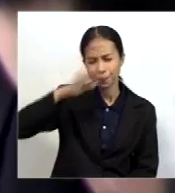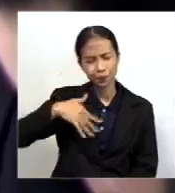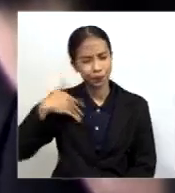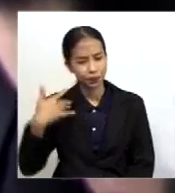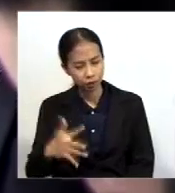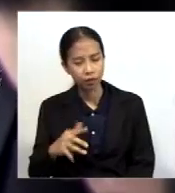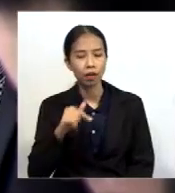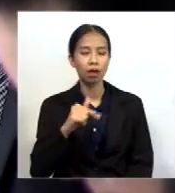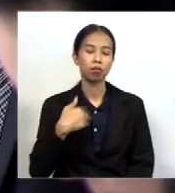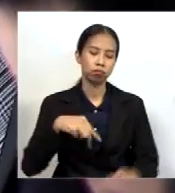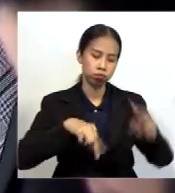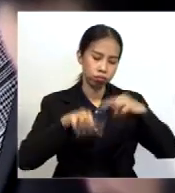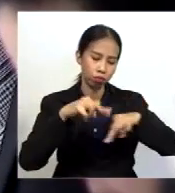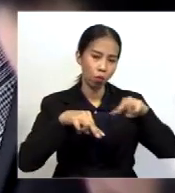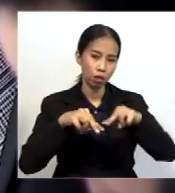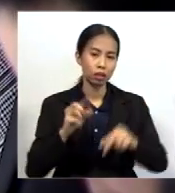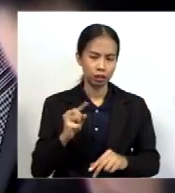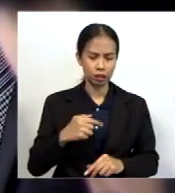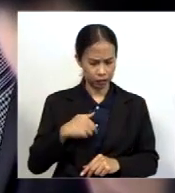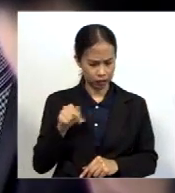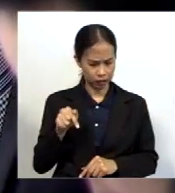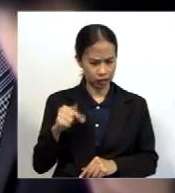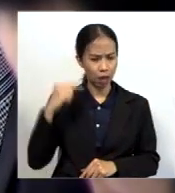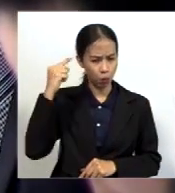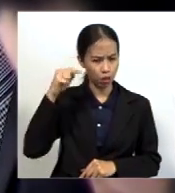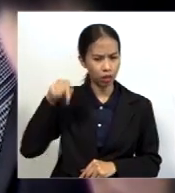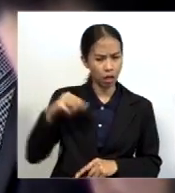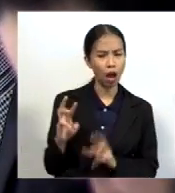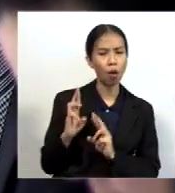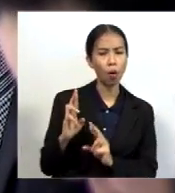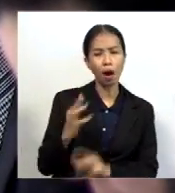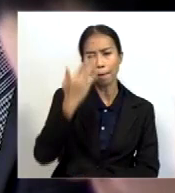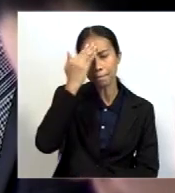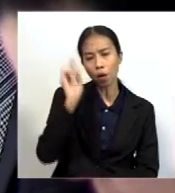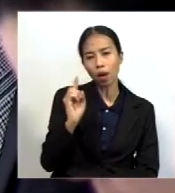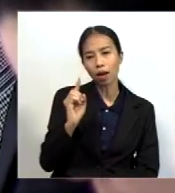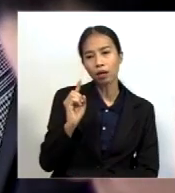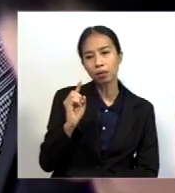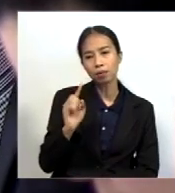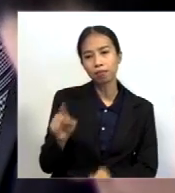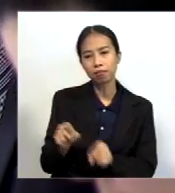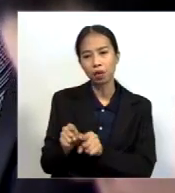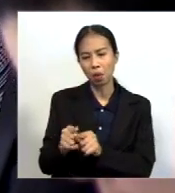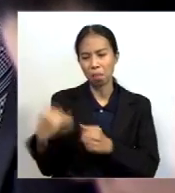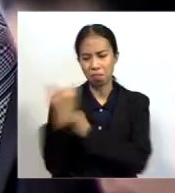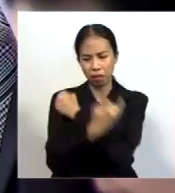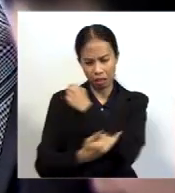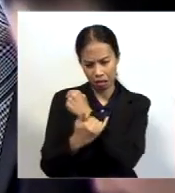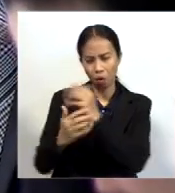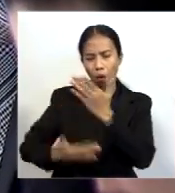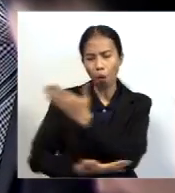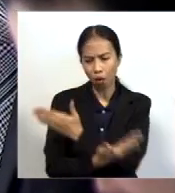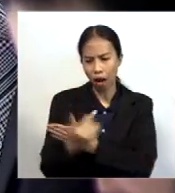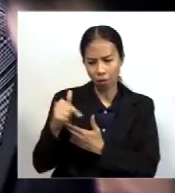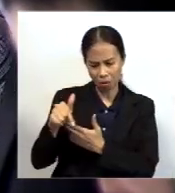จฉัยนะครับจริงๆเป็นผู้ที่ระวังมากเลยเพราะว่าได้รับคำแนะนำว่าเป็นหนึ่งใน4ประเทศที่ประเทศไทยนะ